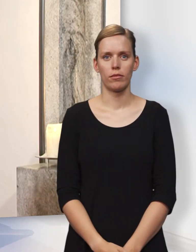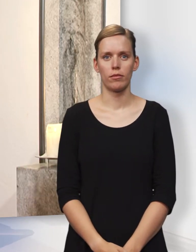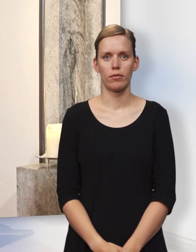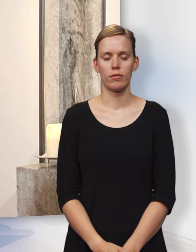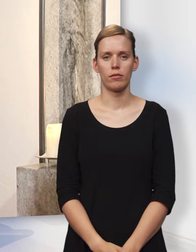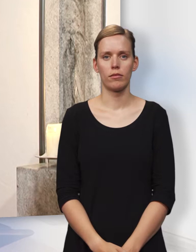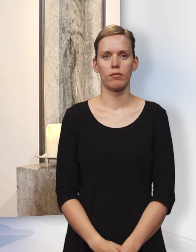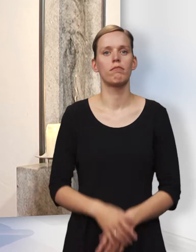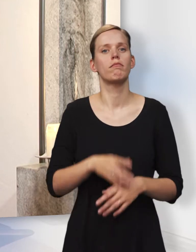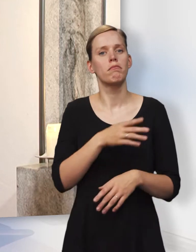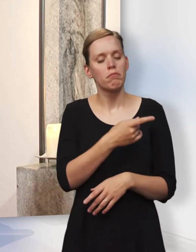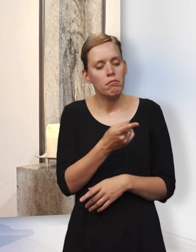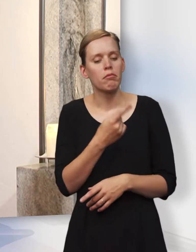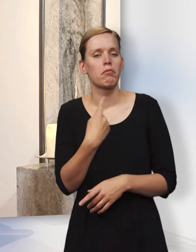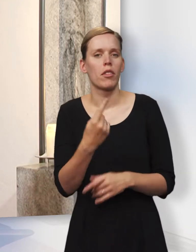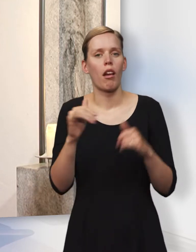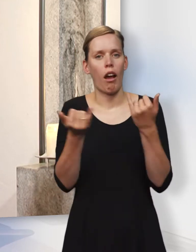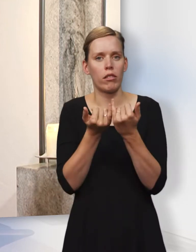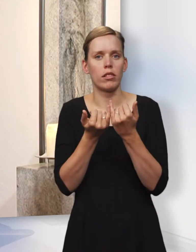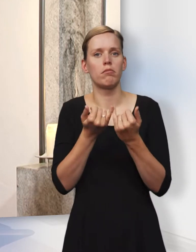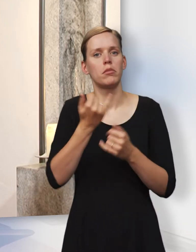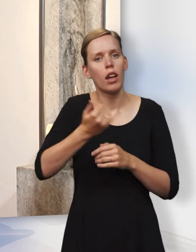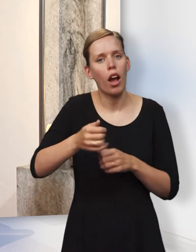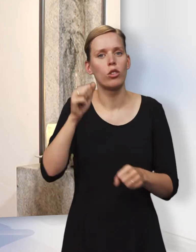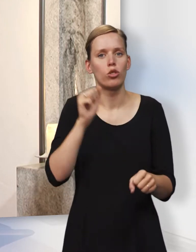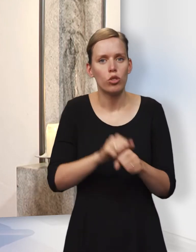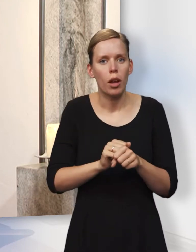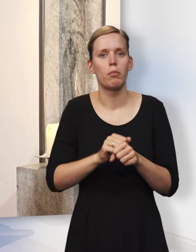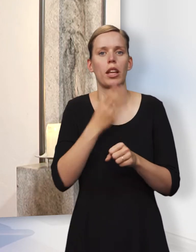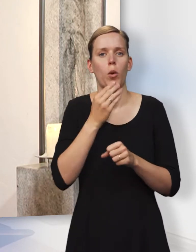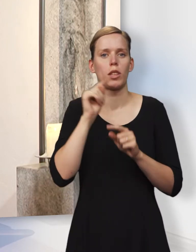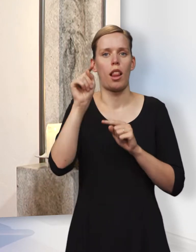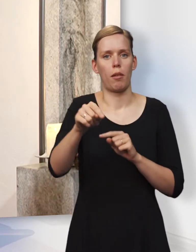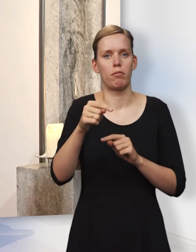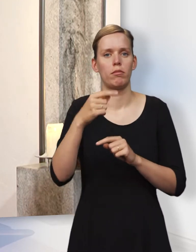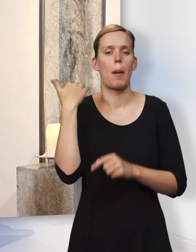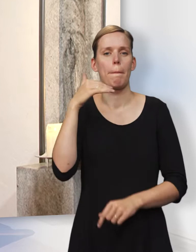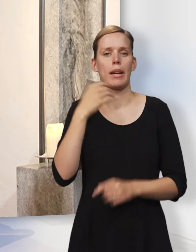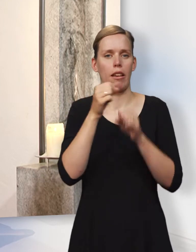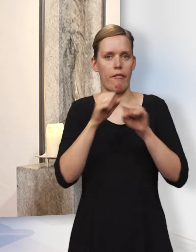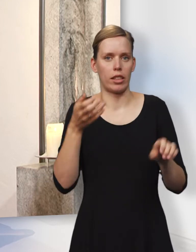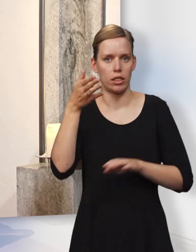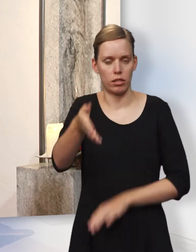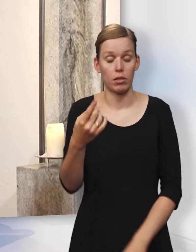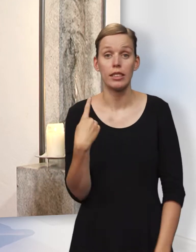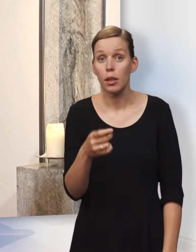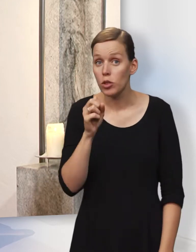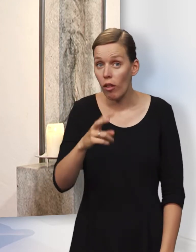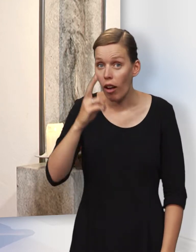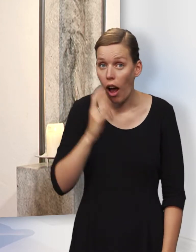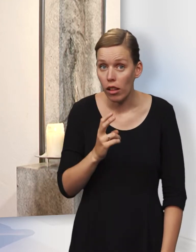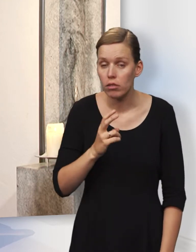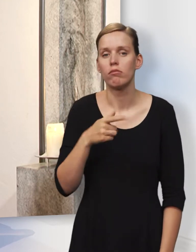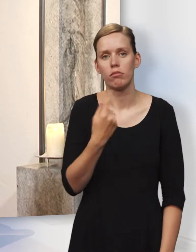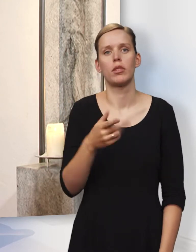Und seine Eltern gingen alle Jahre nach Jerusalem zum Passafest. Und als er 12 Jahre alt war,